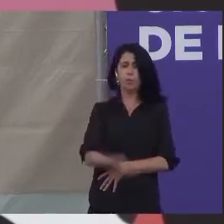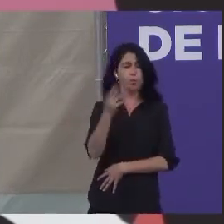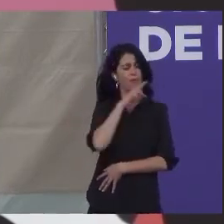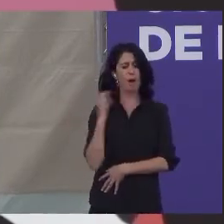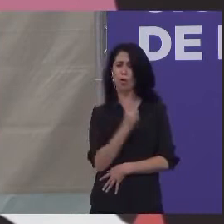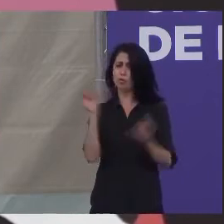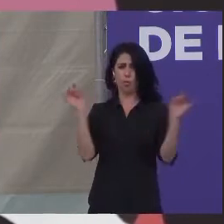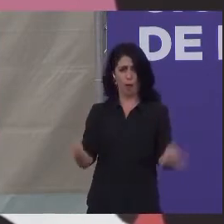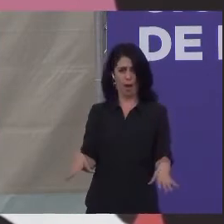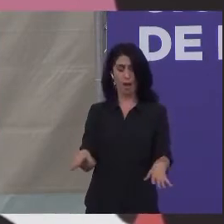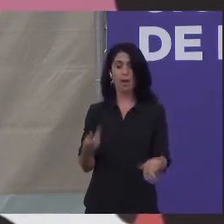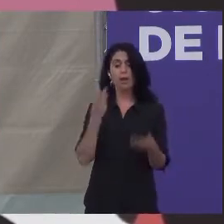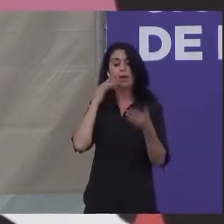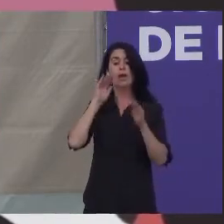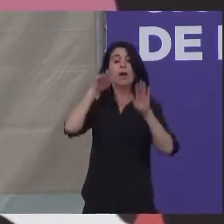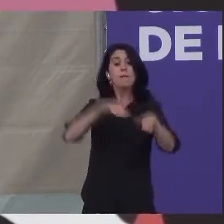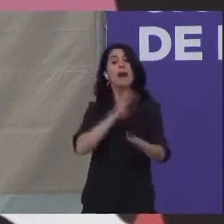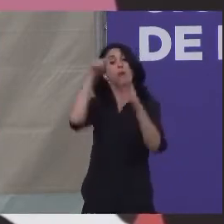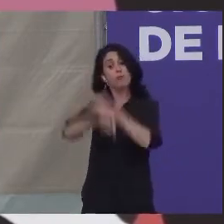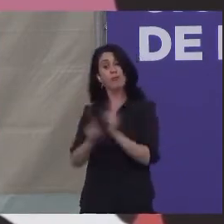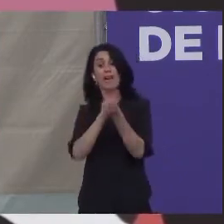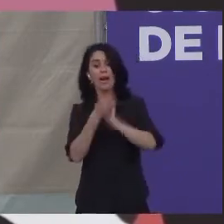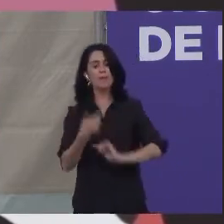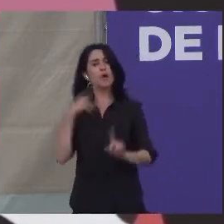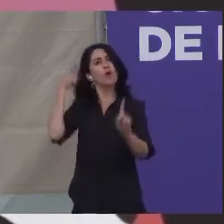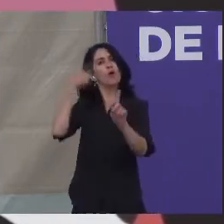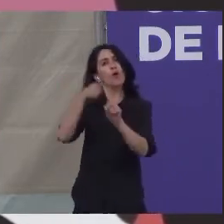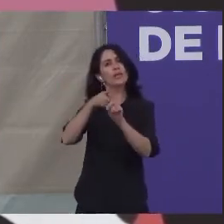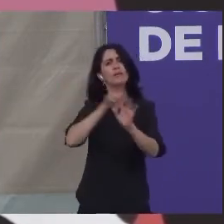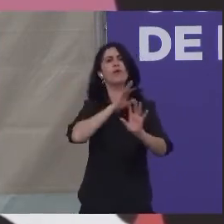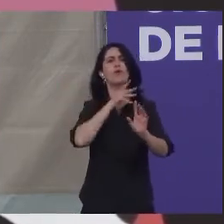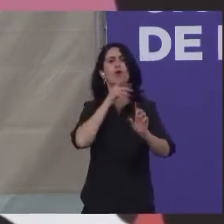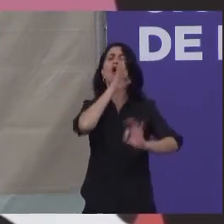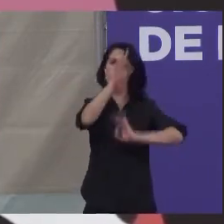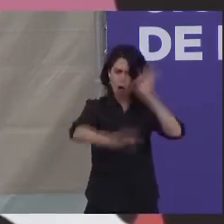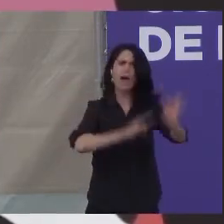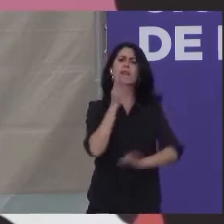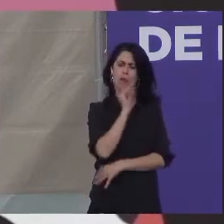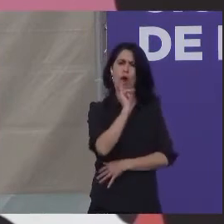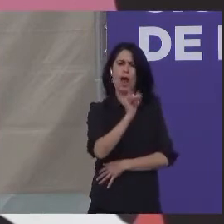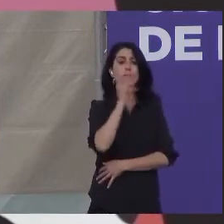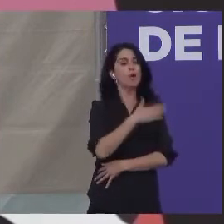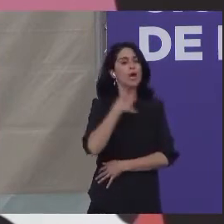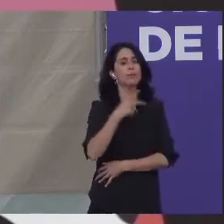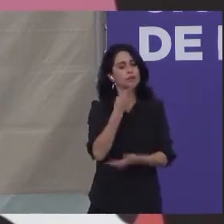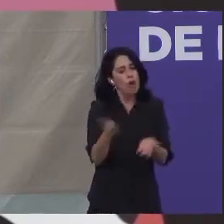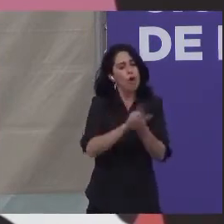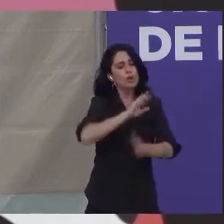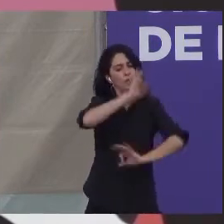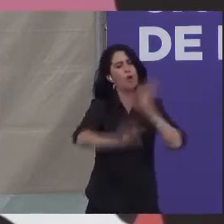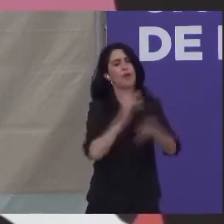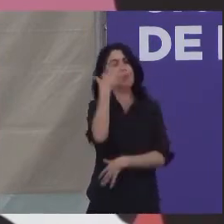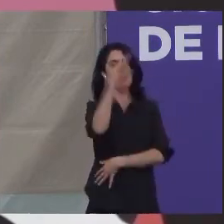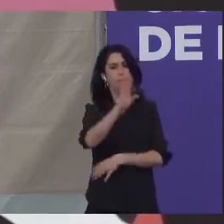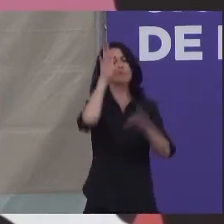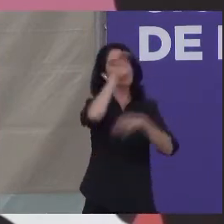d'importants. Una marea per aprofundir el canvi, no sols tenim la visió organitzativa capaç de refundar Podem per al canvi valencià, sinó que